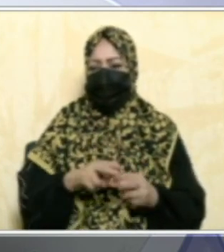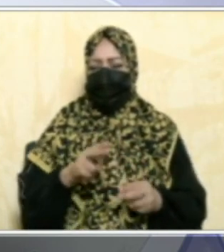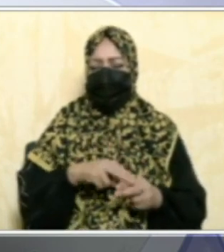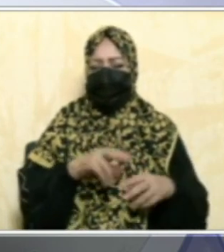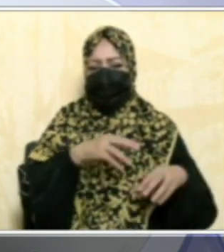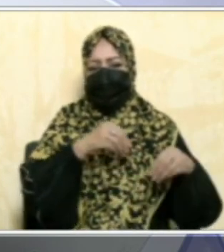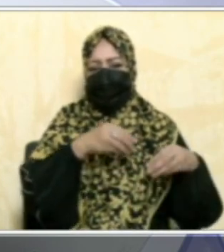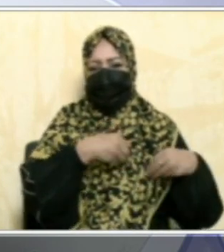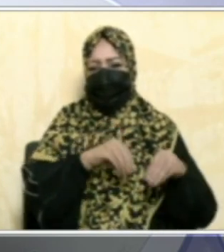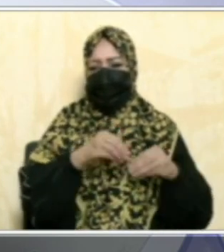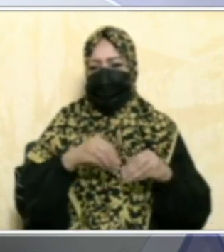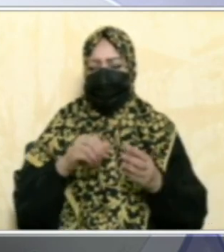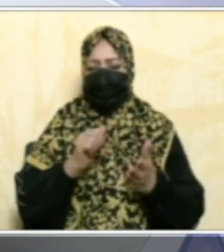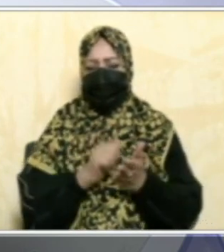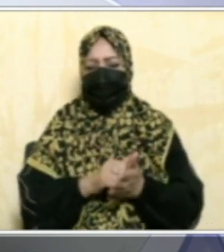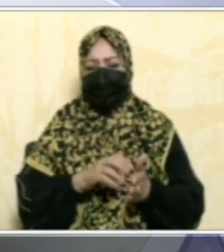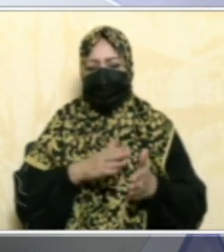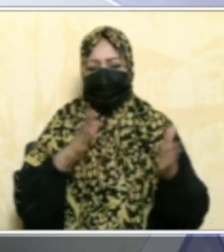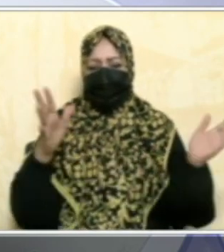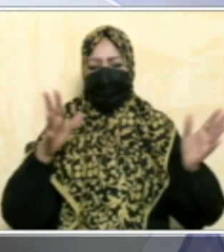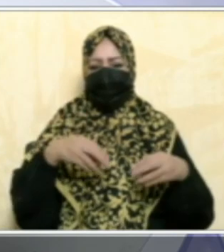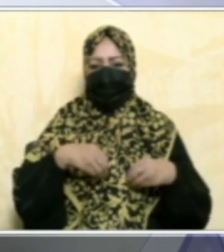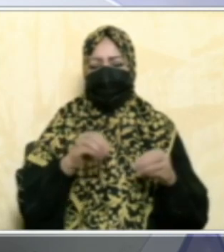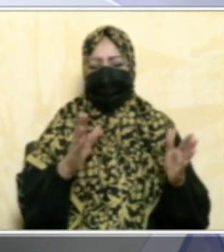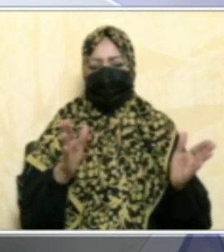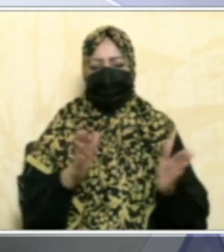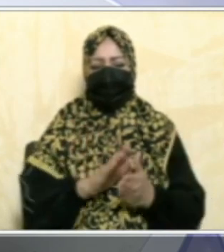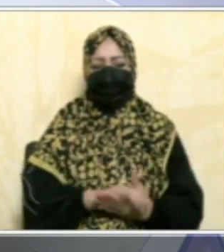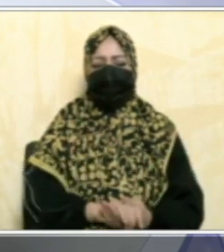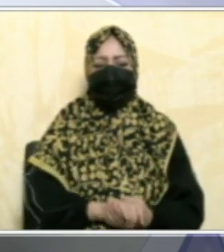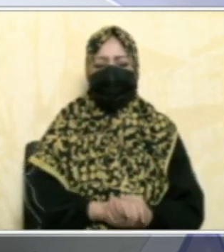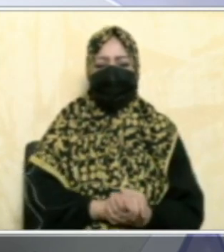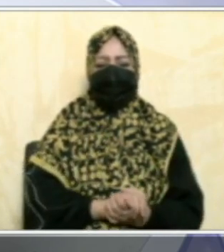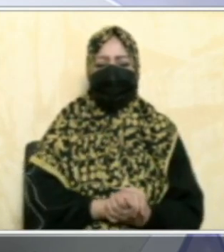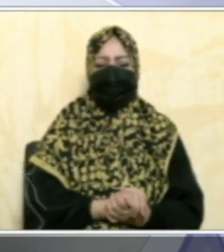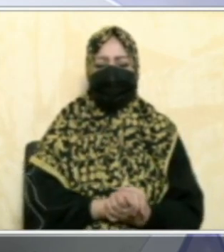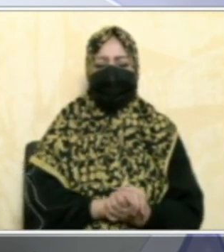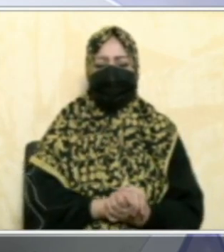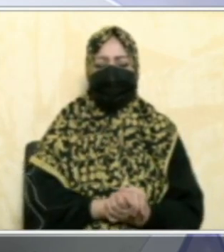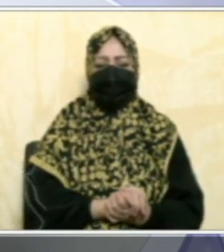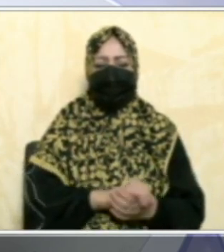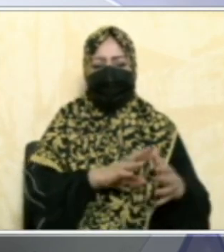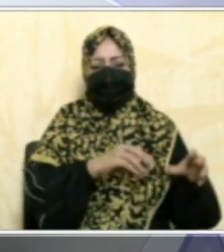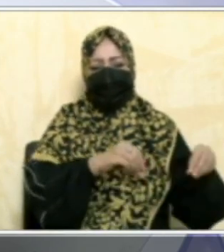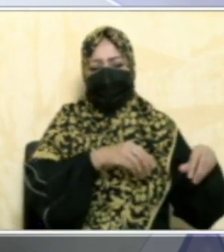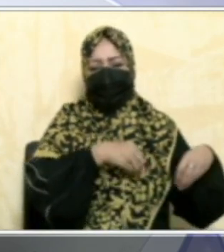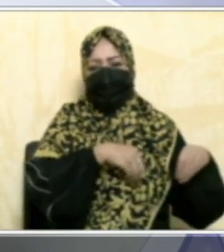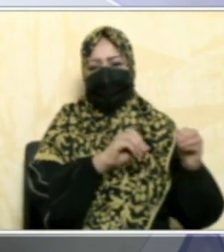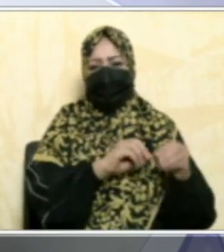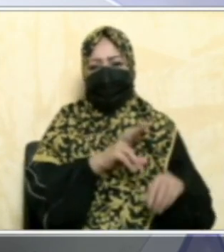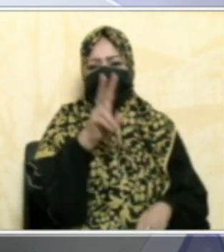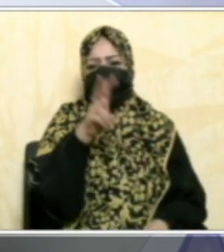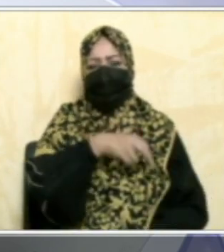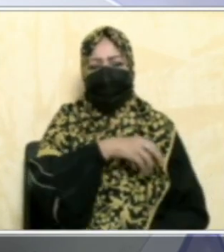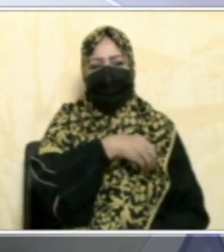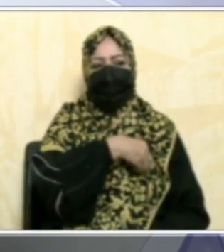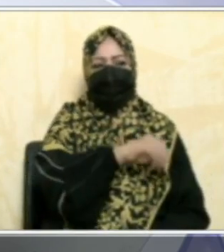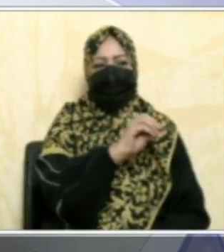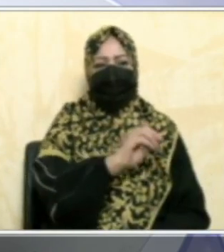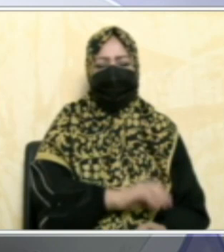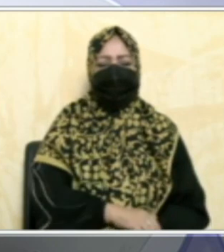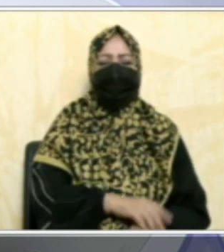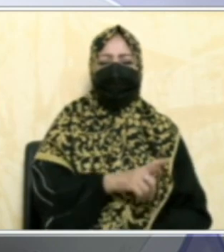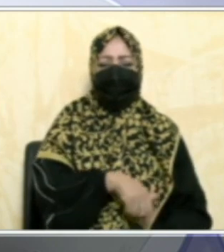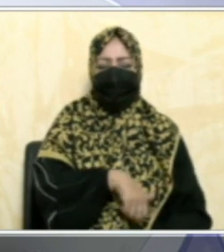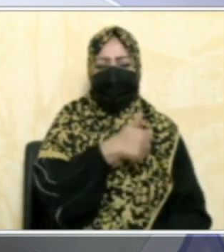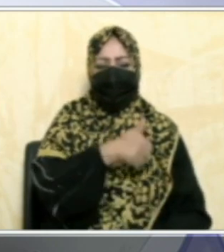تشري حوش اصغر لا منها؟ لا حوش لا، العرض عرضها للبيع لكن مازال ما جاش نصيبها لتو. لكن المهم فيه ايه في ارض. لا في